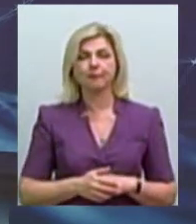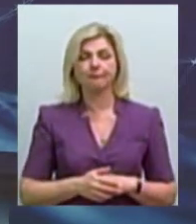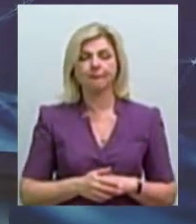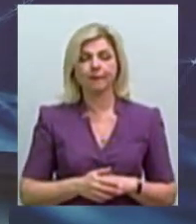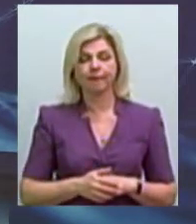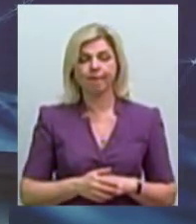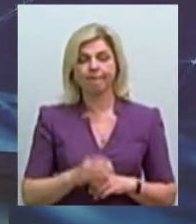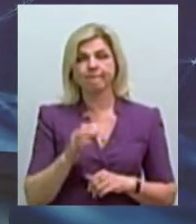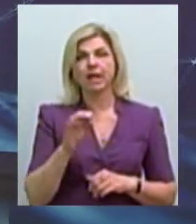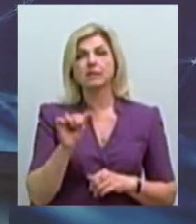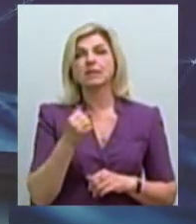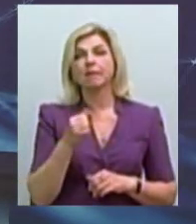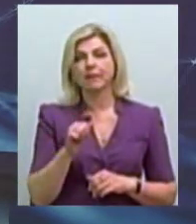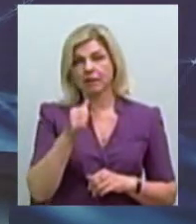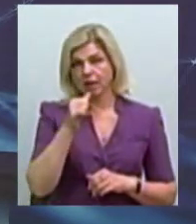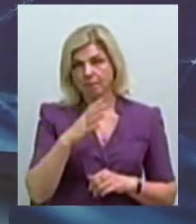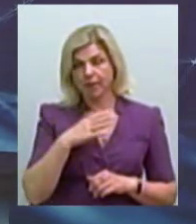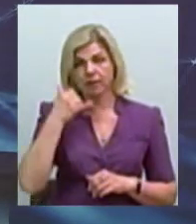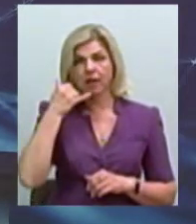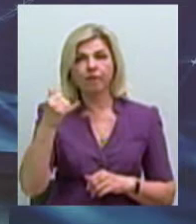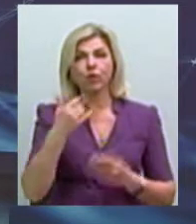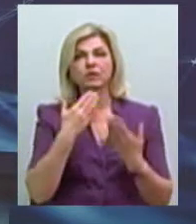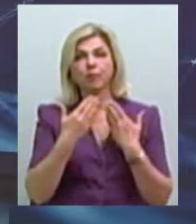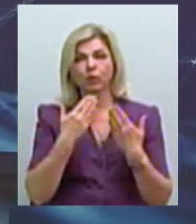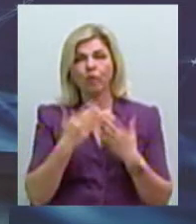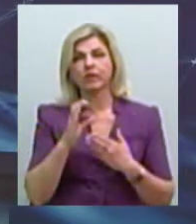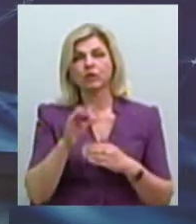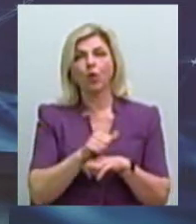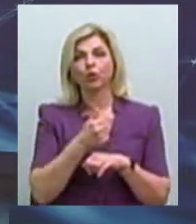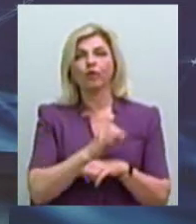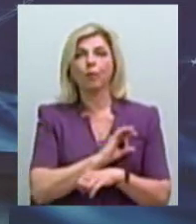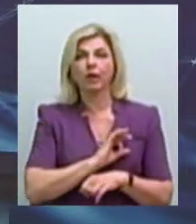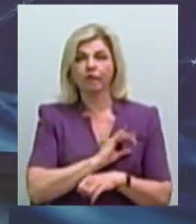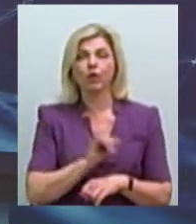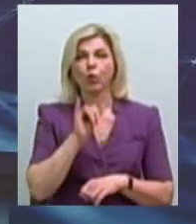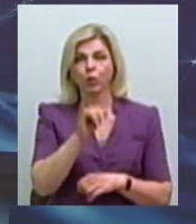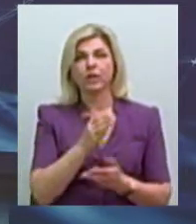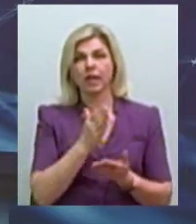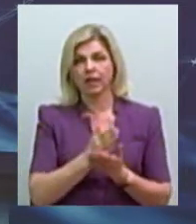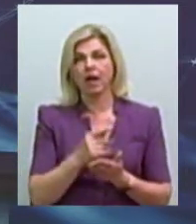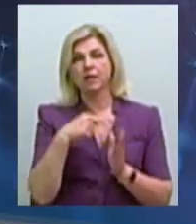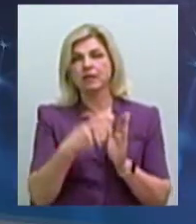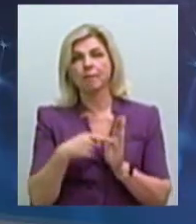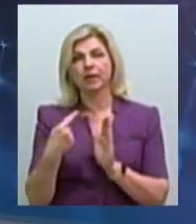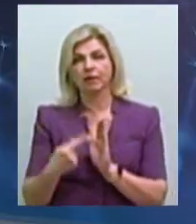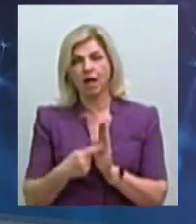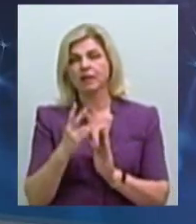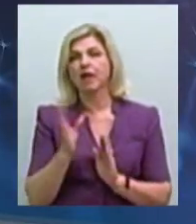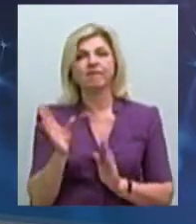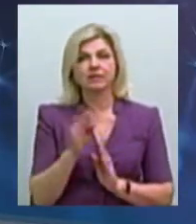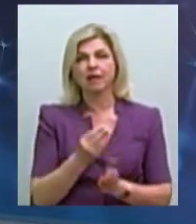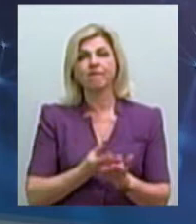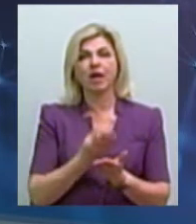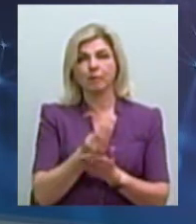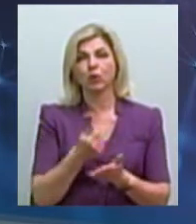в серпні місяці ми телефоном спілкувалися з головою профспілки. В нього там ще є певні запитання, що не все виплатило до